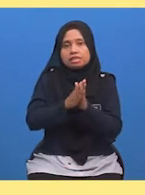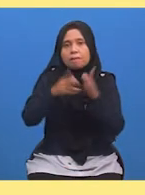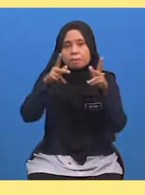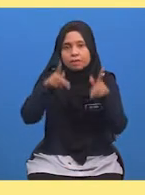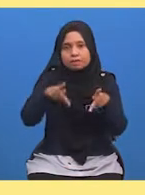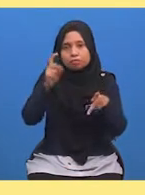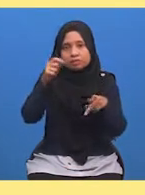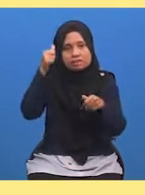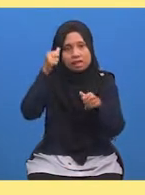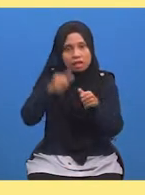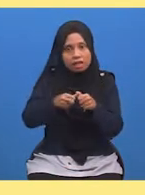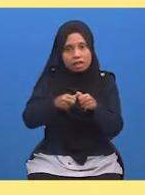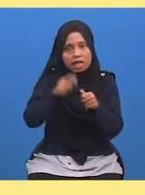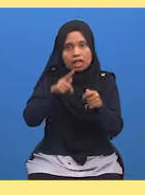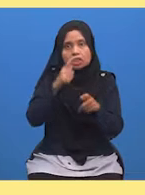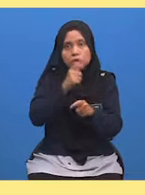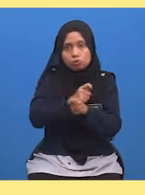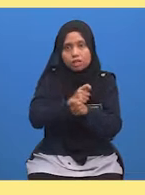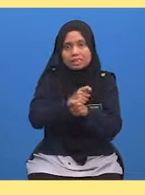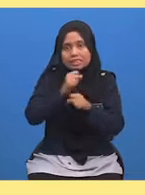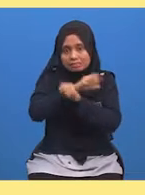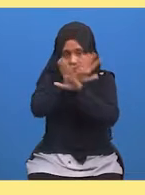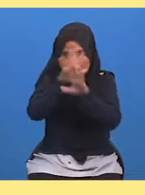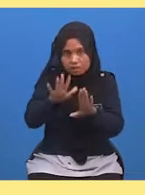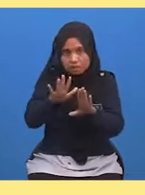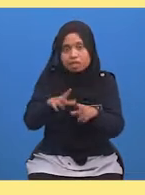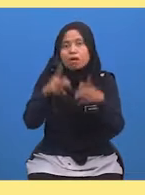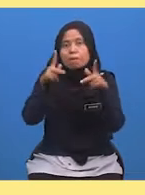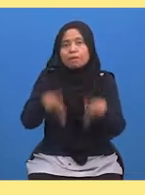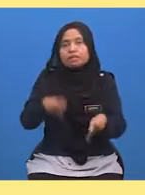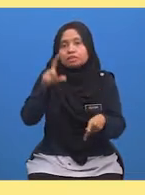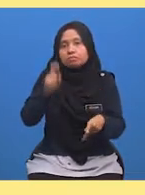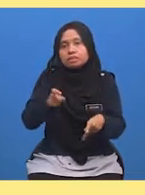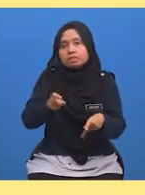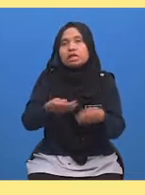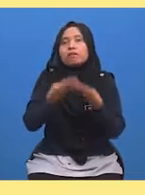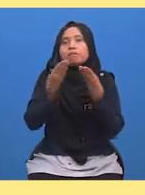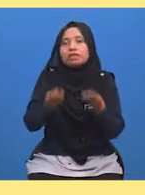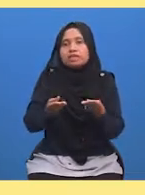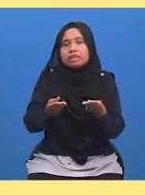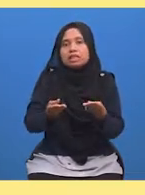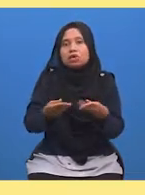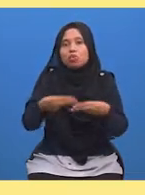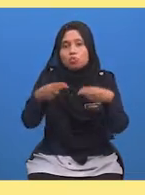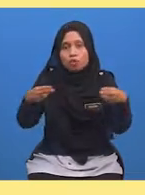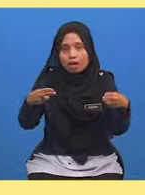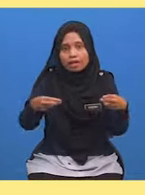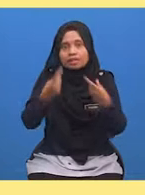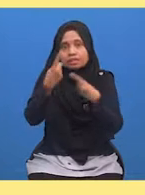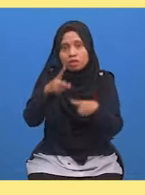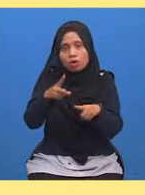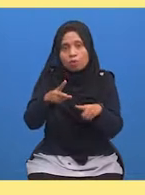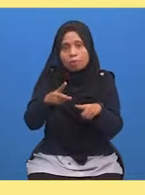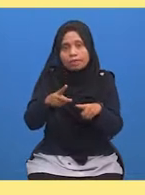bahawa untuk kata tugas terangkan, pelajar mesti memberikan huraian jawapan